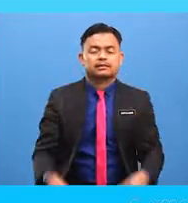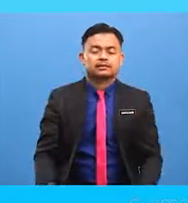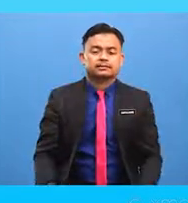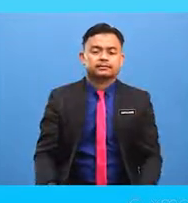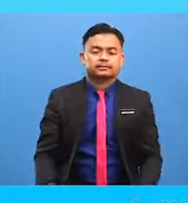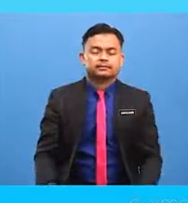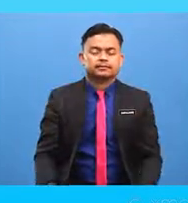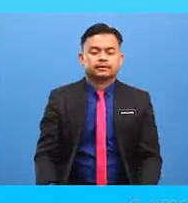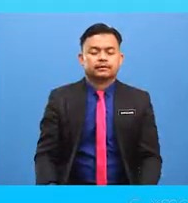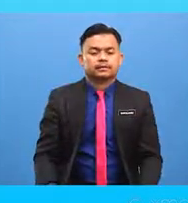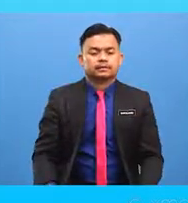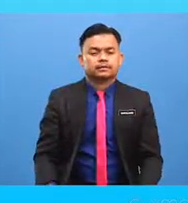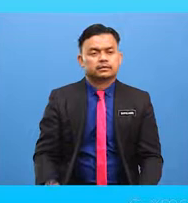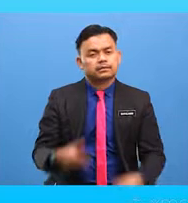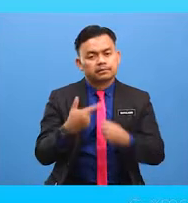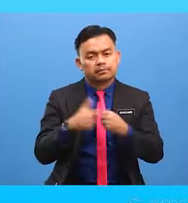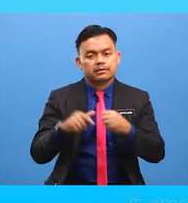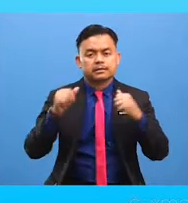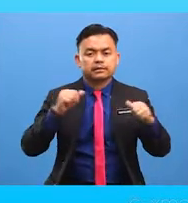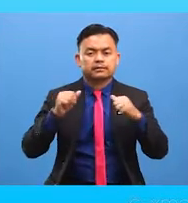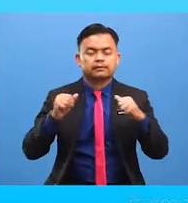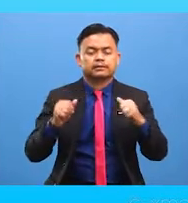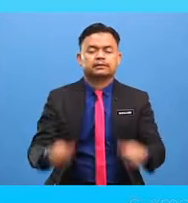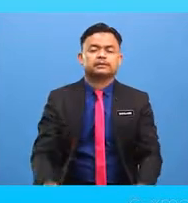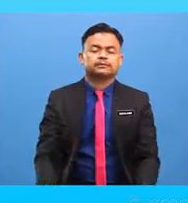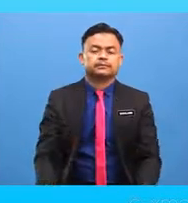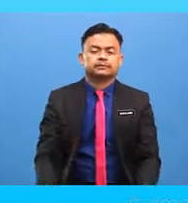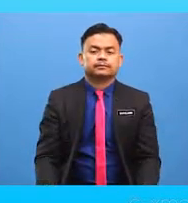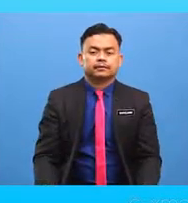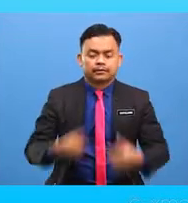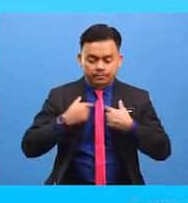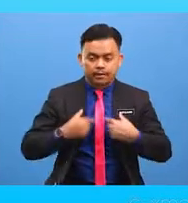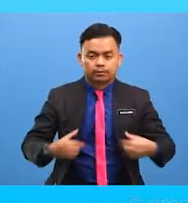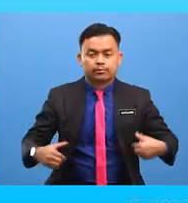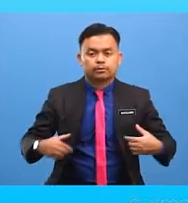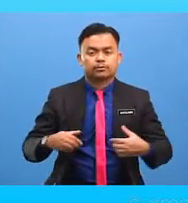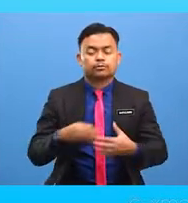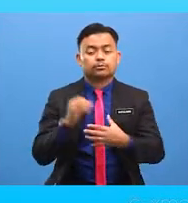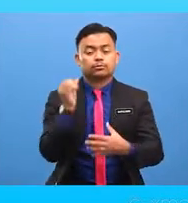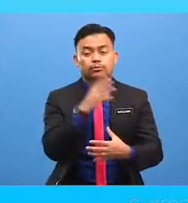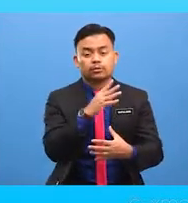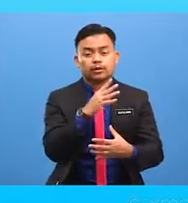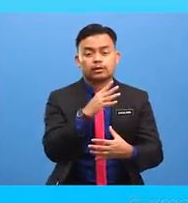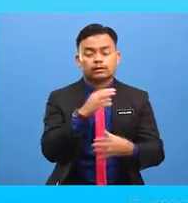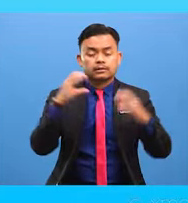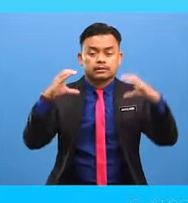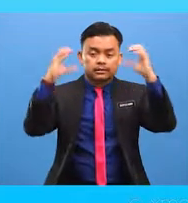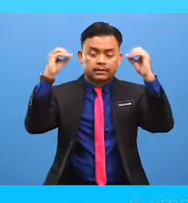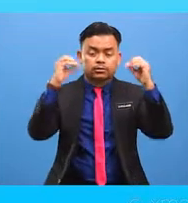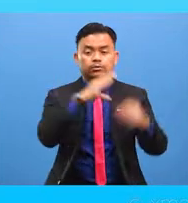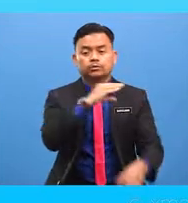aktiviti yang cergas. Paru-paru pula membuang karbon dioksida dan wap air